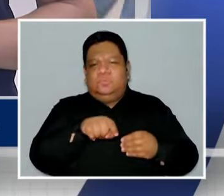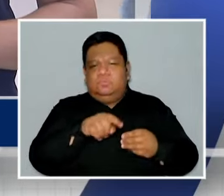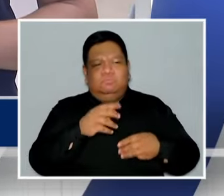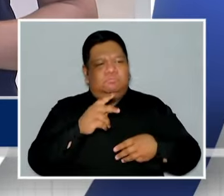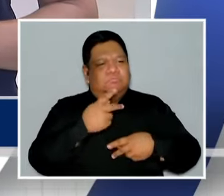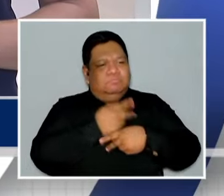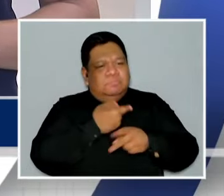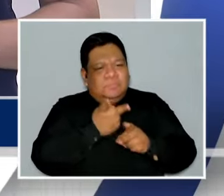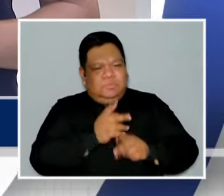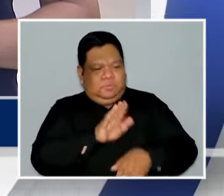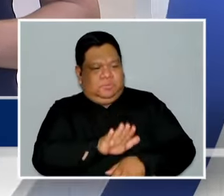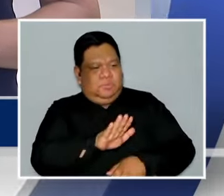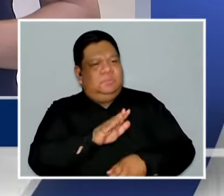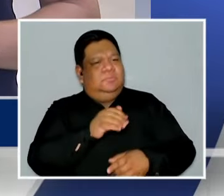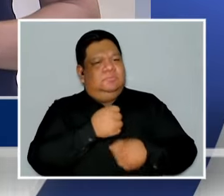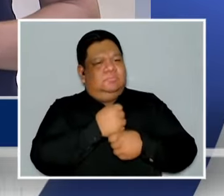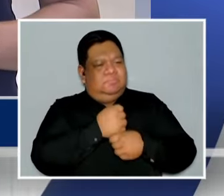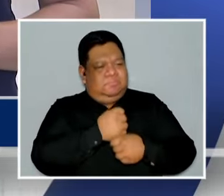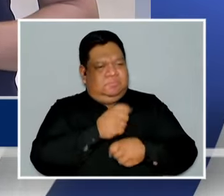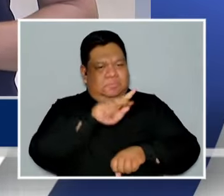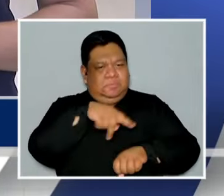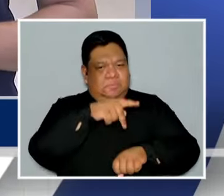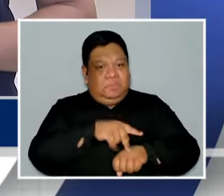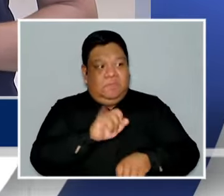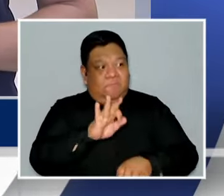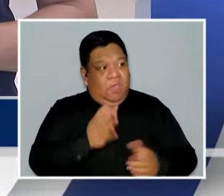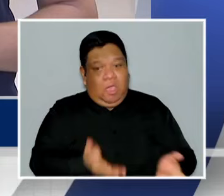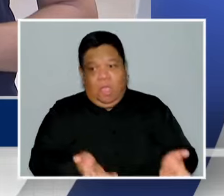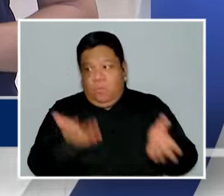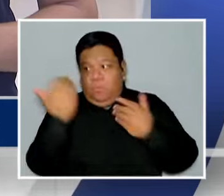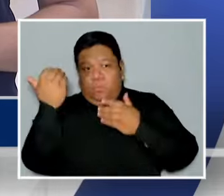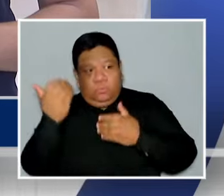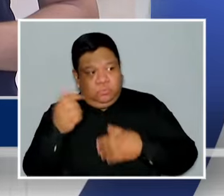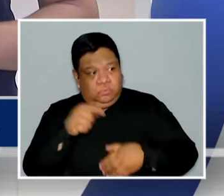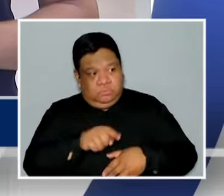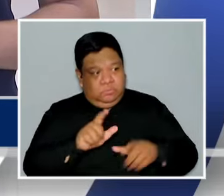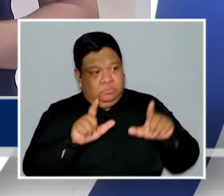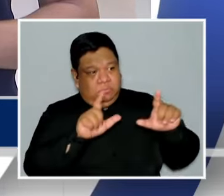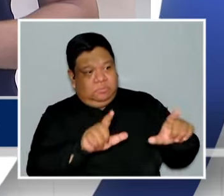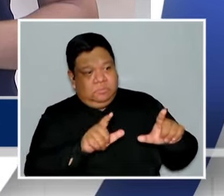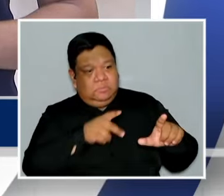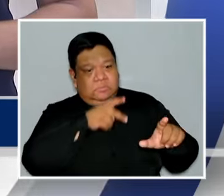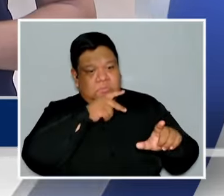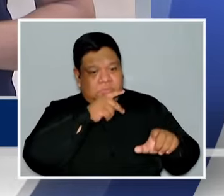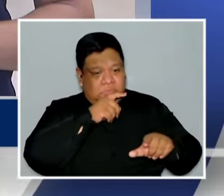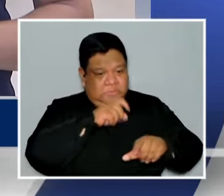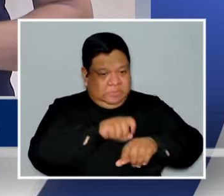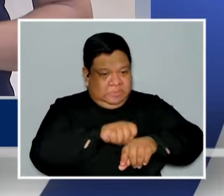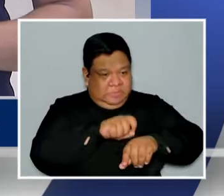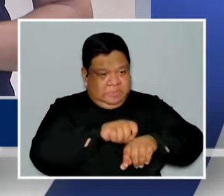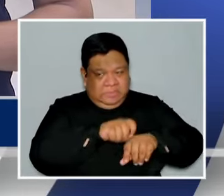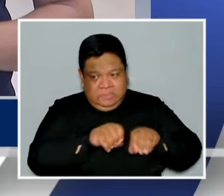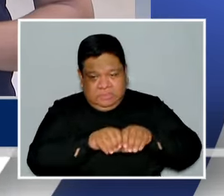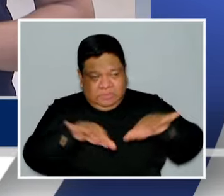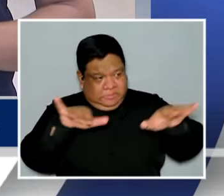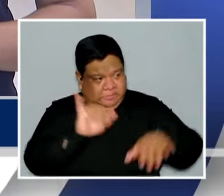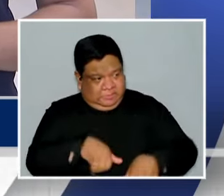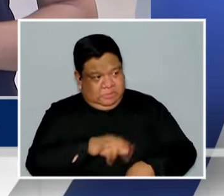sa Pilipinas. So kung aalisin na yan, at yan ang tinuturo nilang pinagmula ng surot, ganun ba, Johnson?